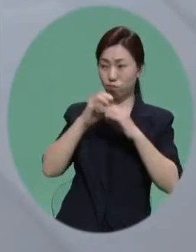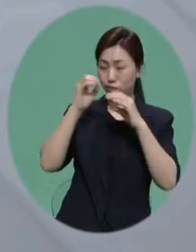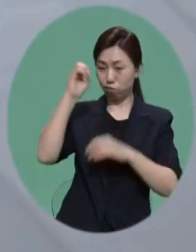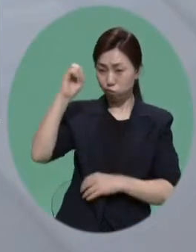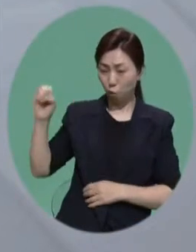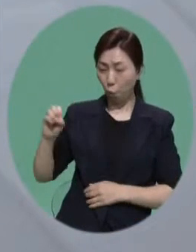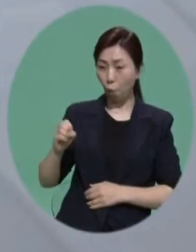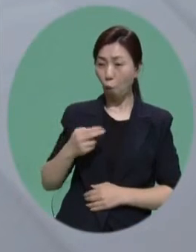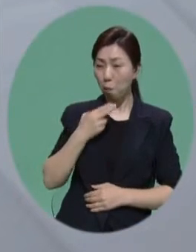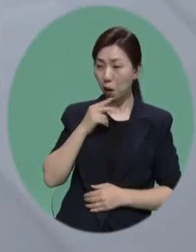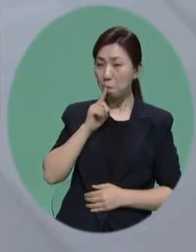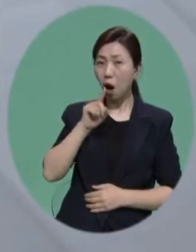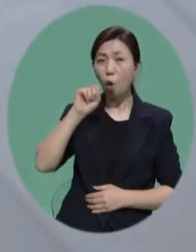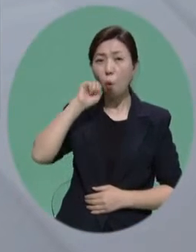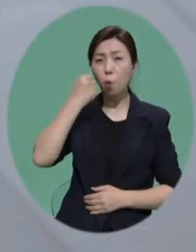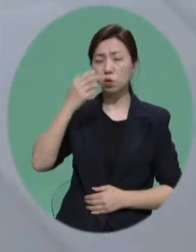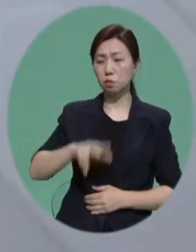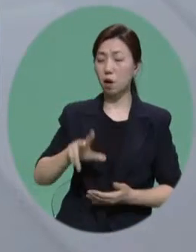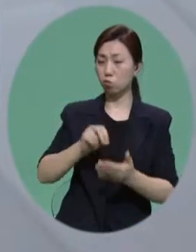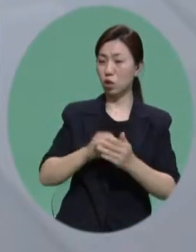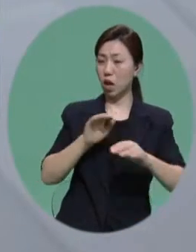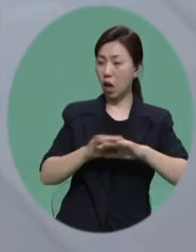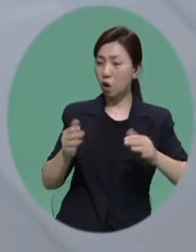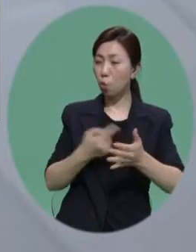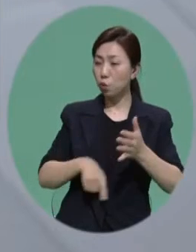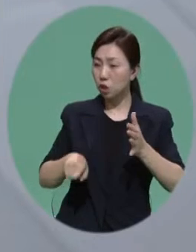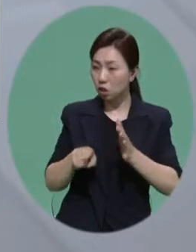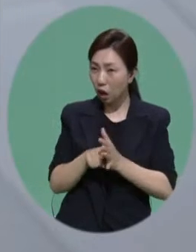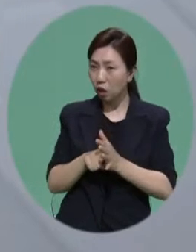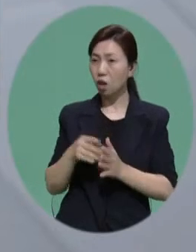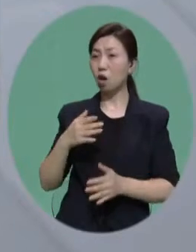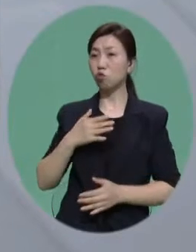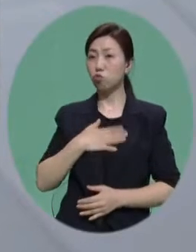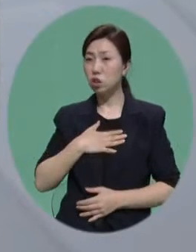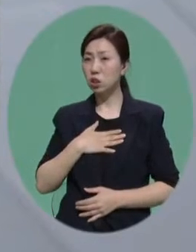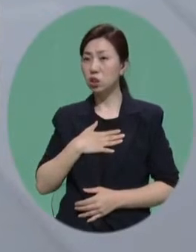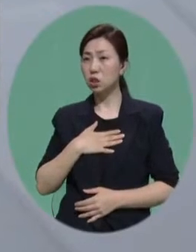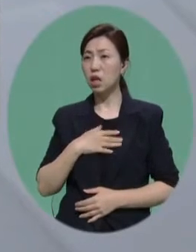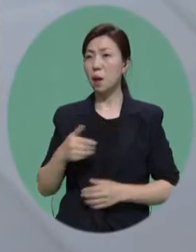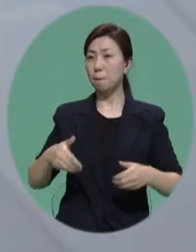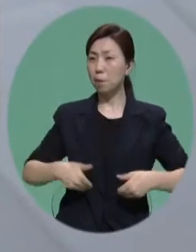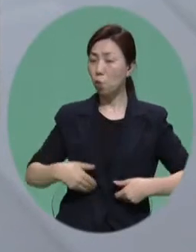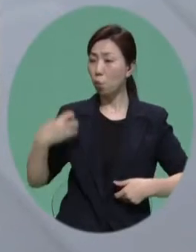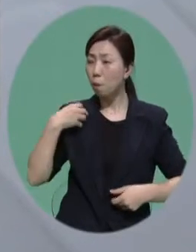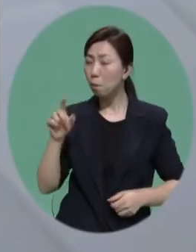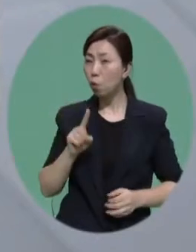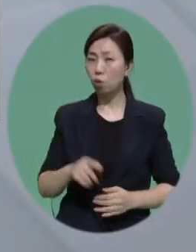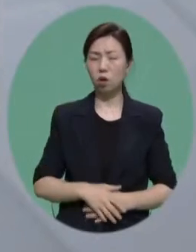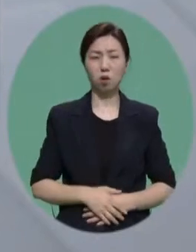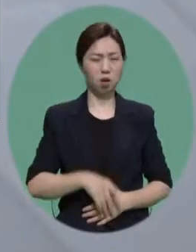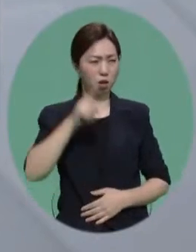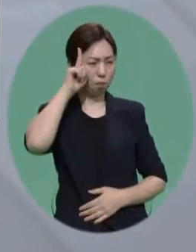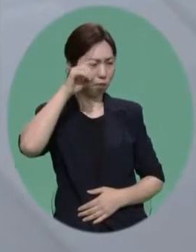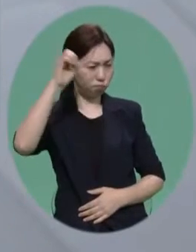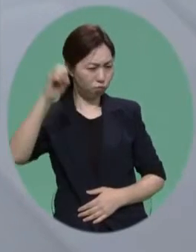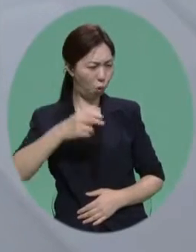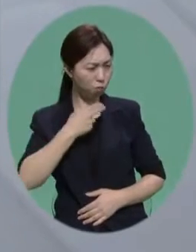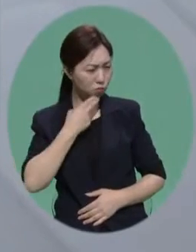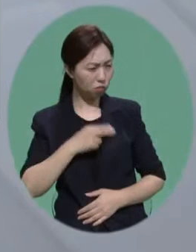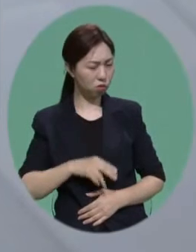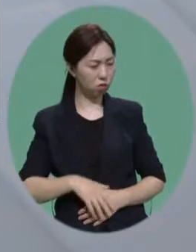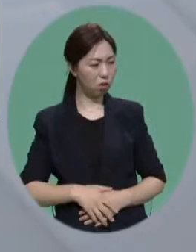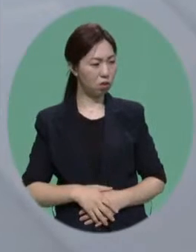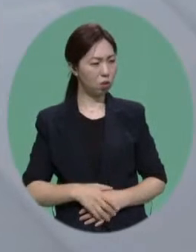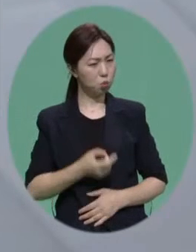없지만 문제를 해결하기 위해서 우리가 어떻게 접근을 해야 되느냐 말씀드리죠 그 안 차니 없는거라고 없는거고 무선 차이 잘